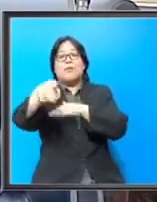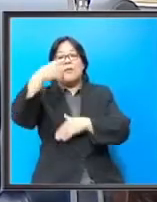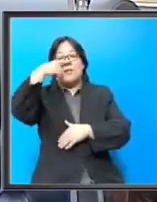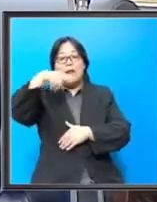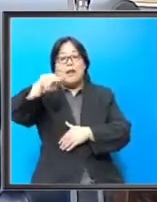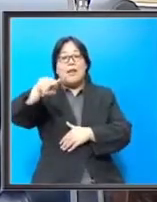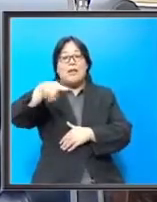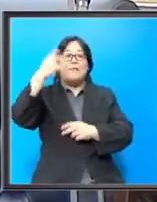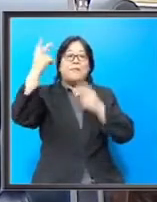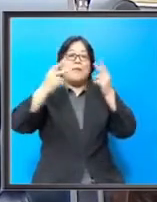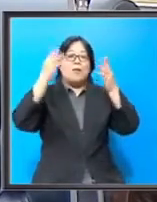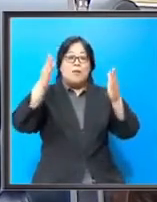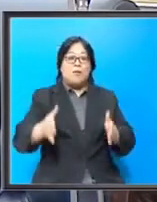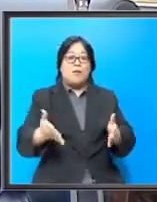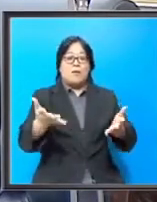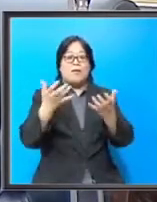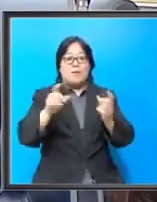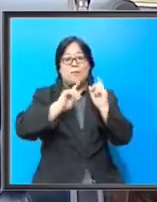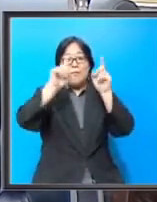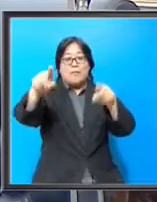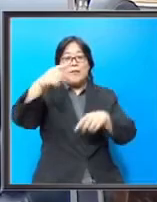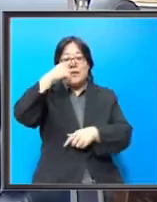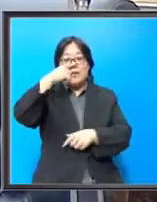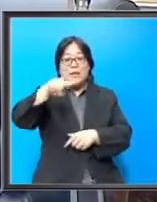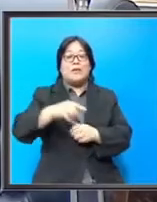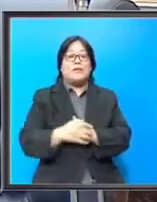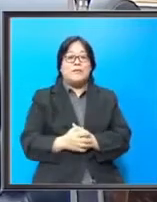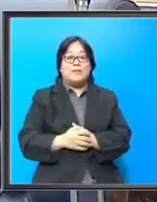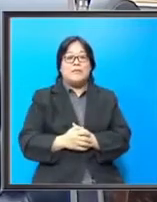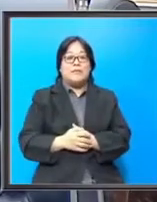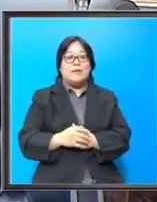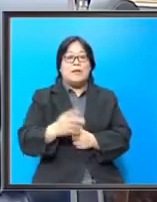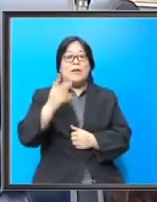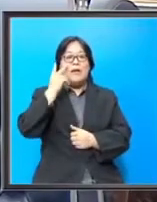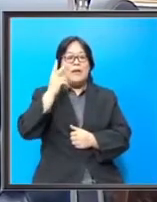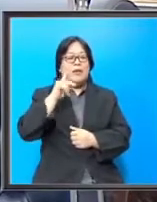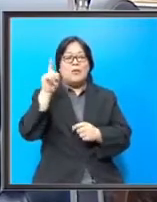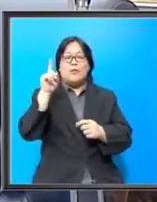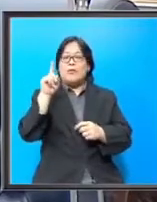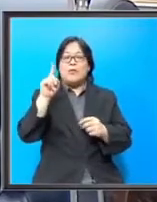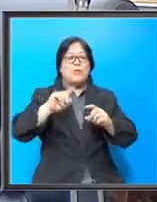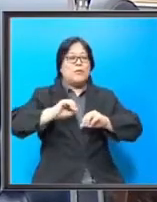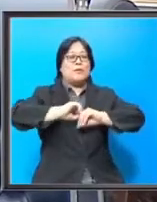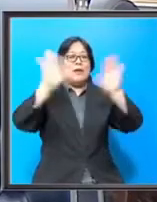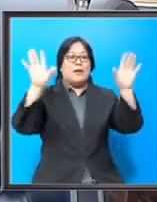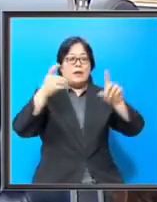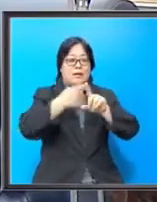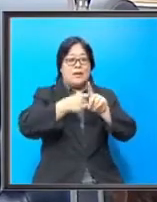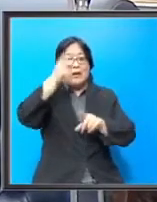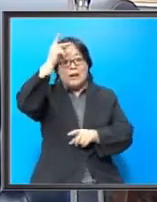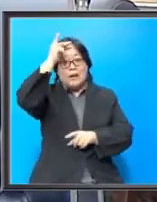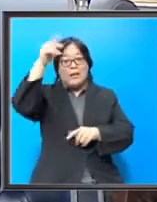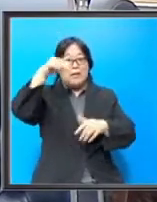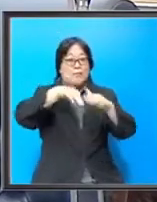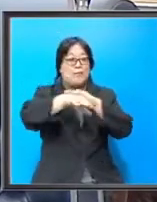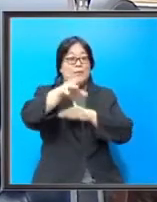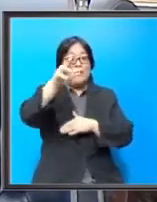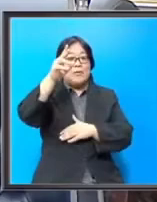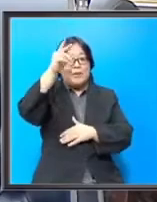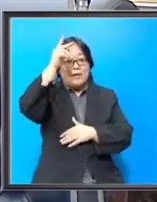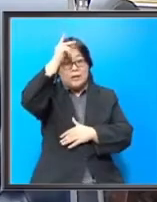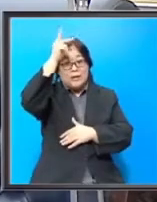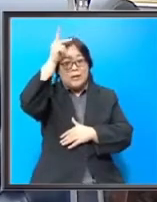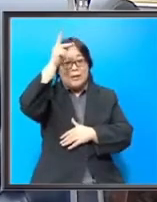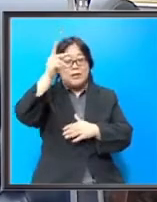app langsung pelacur yang nak ke Thailand dia karena pop sangat lalu keluar daripada Negeri Terengganu masuk lebih